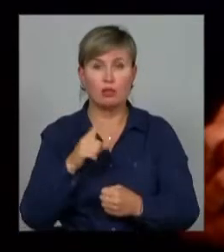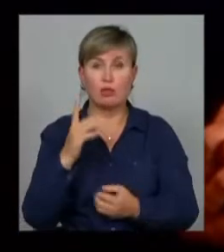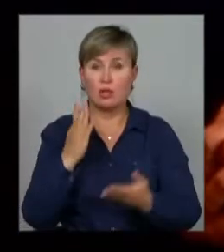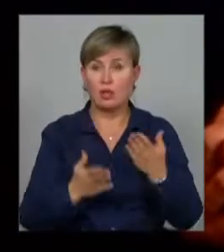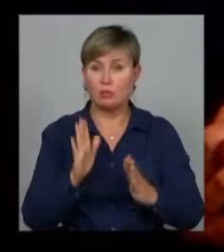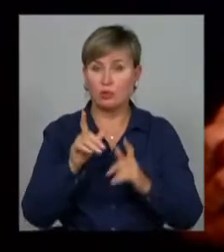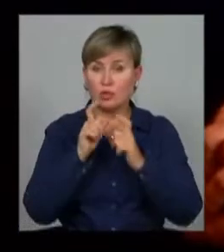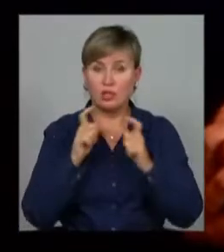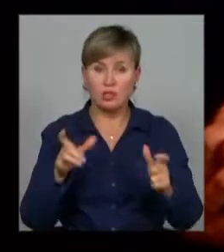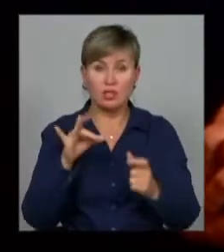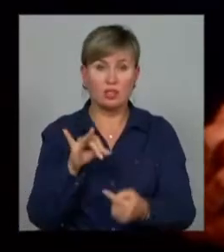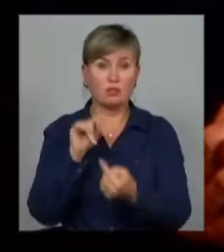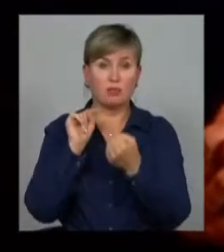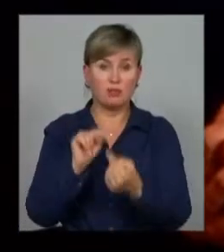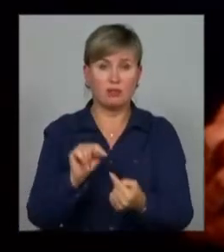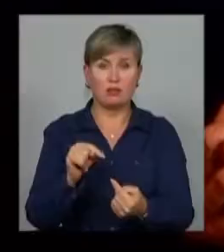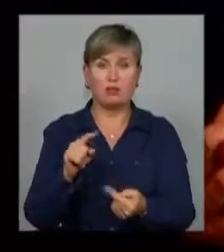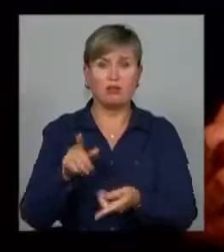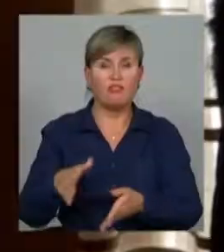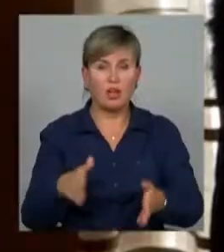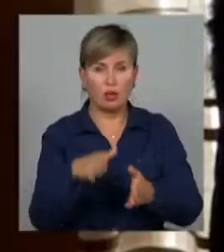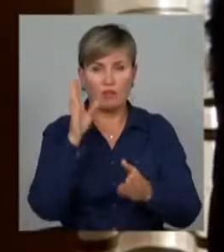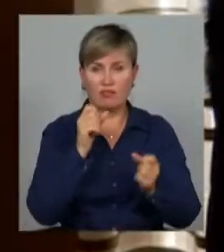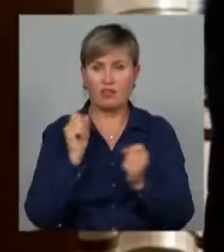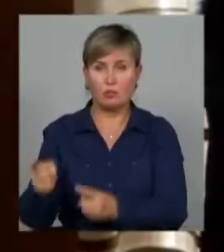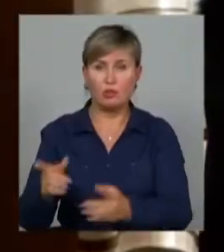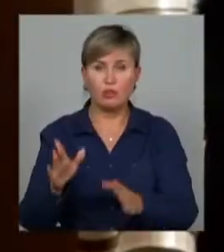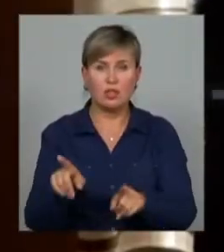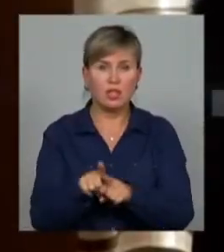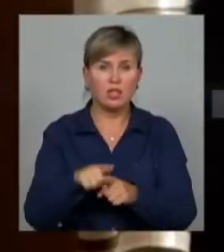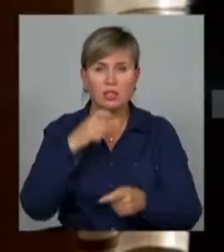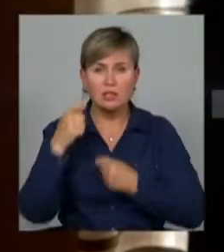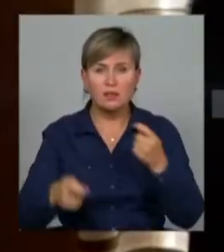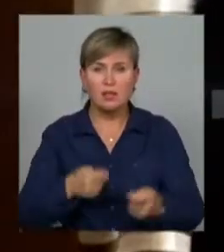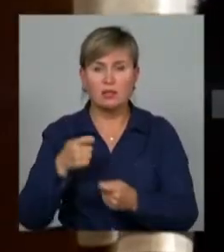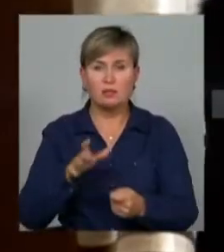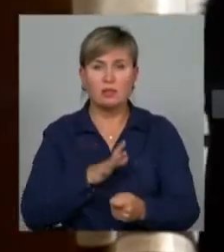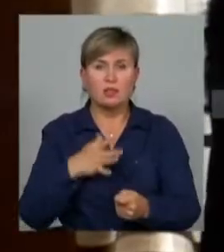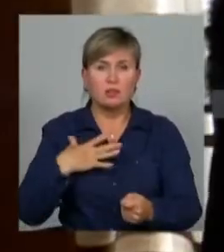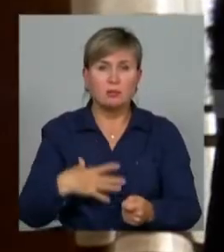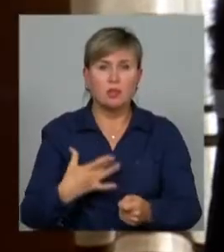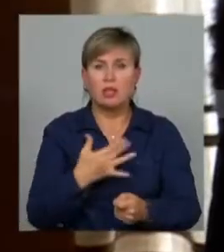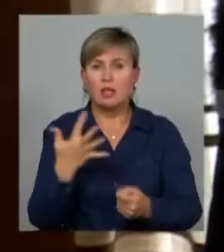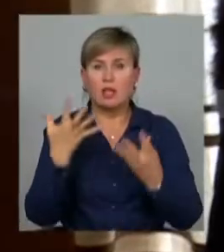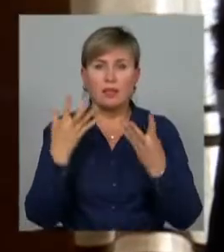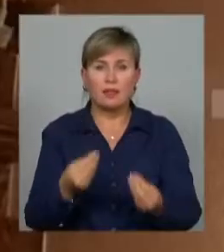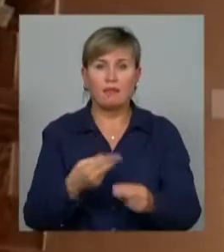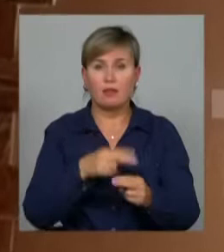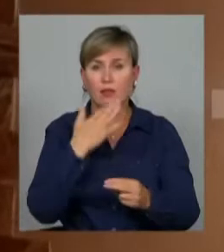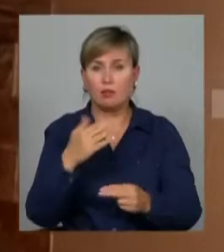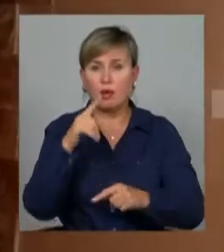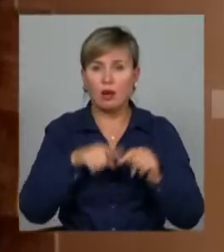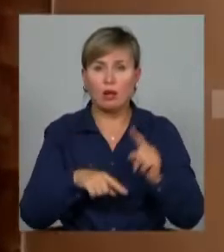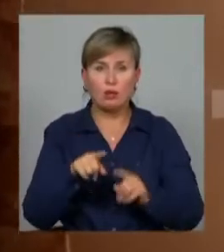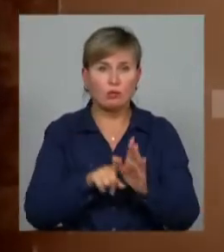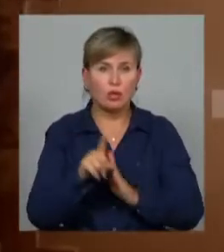буду кричать и сопротивляться, меня в реку выбросят. Такие издевательства, говорит потерпевшая, терпела несколько дней. В это время ее родные уже